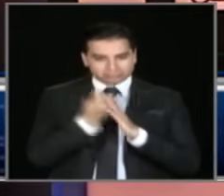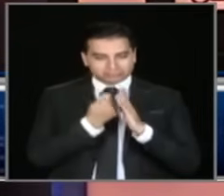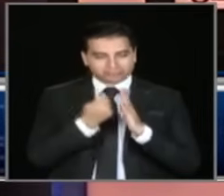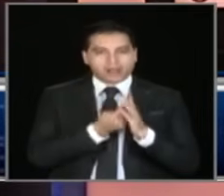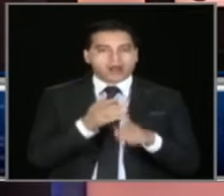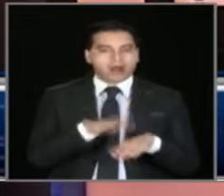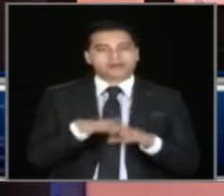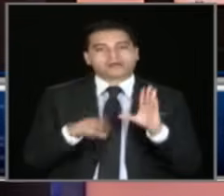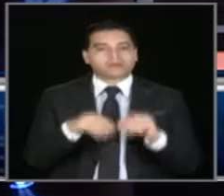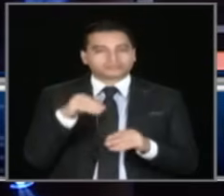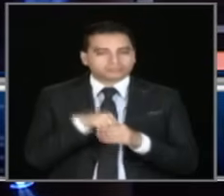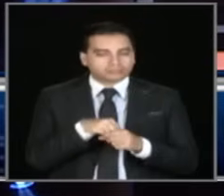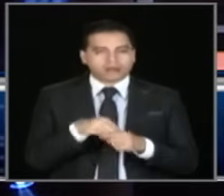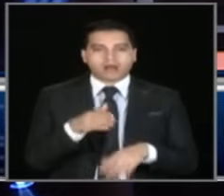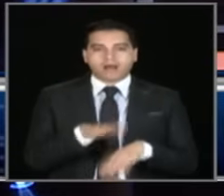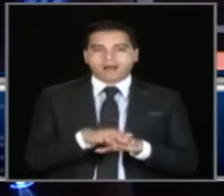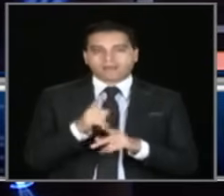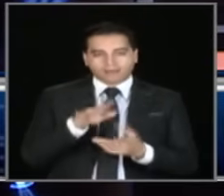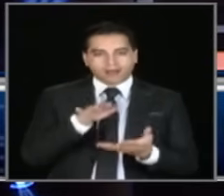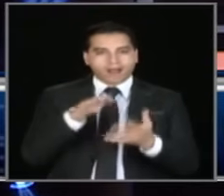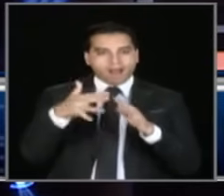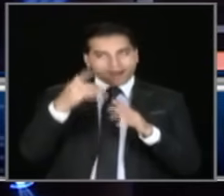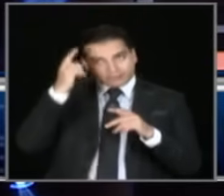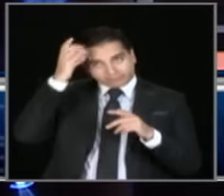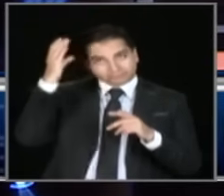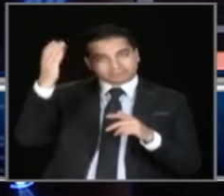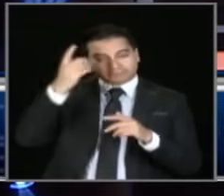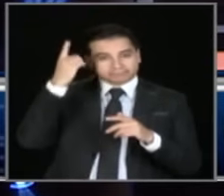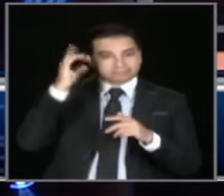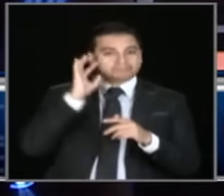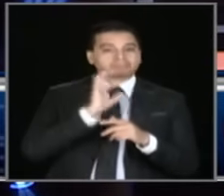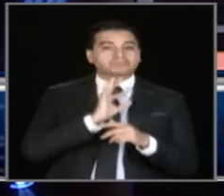بتدور أحداثها عن عالم فيزيائي